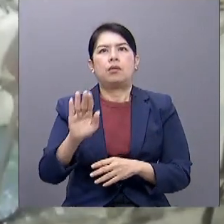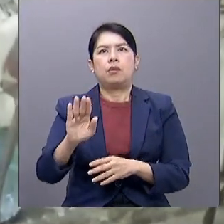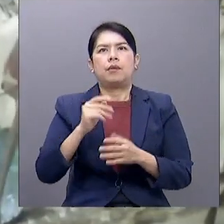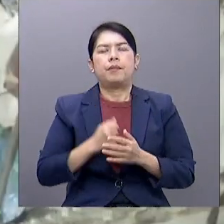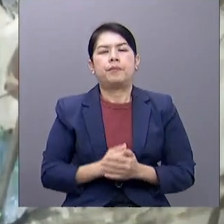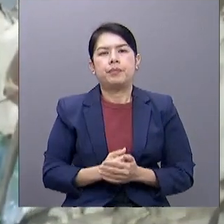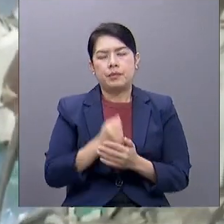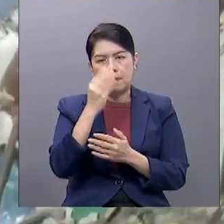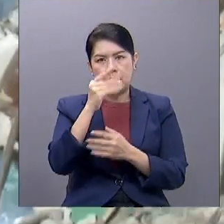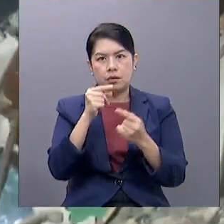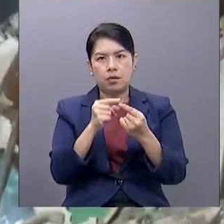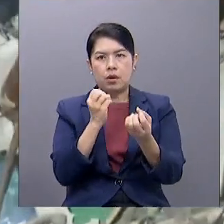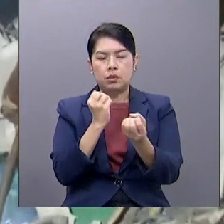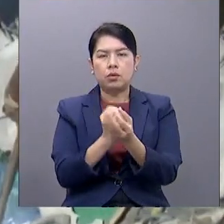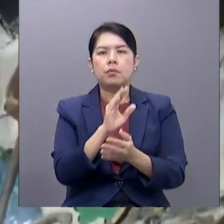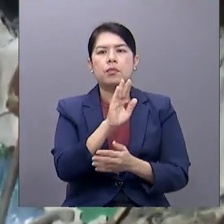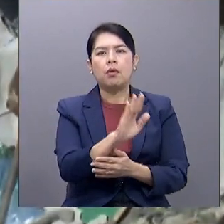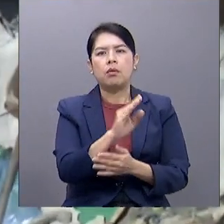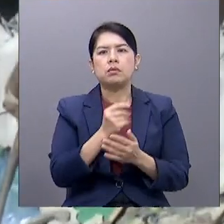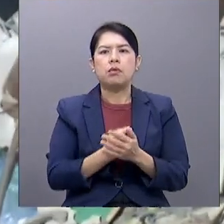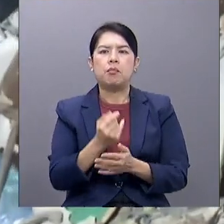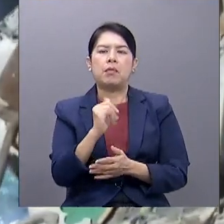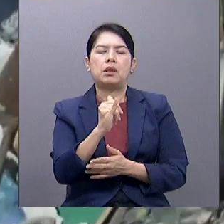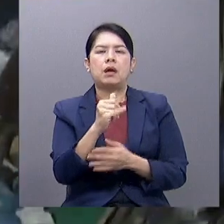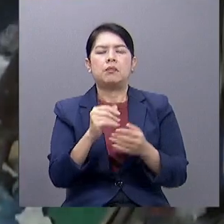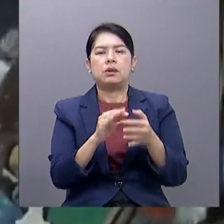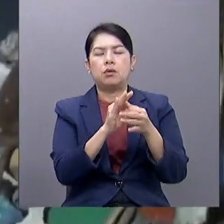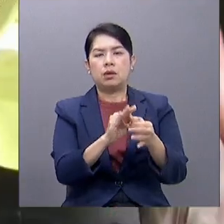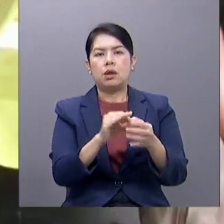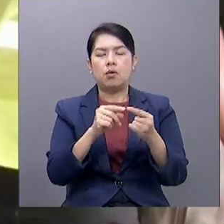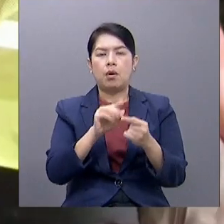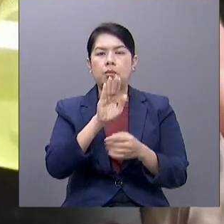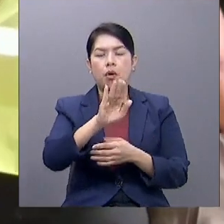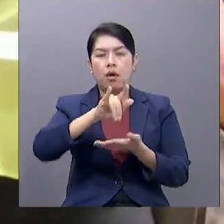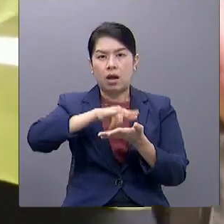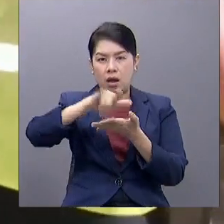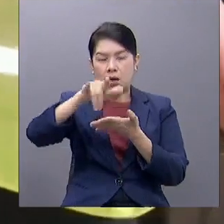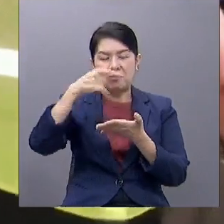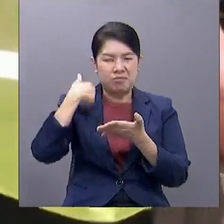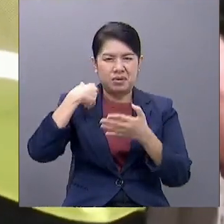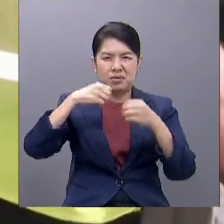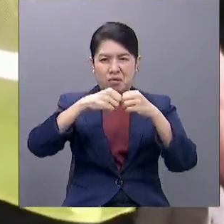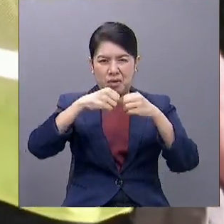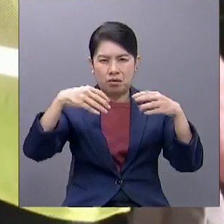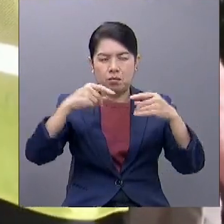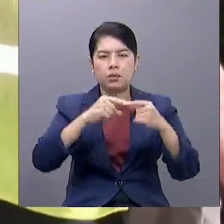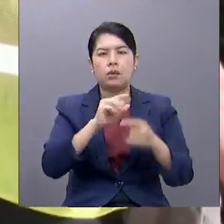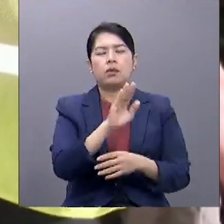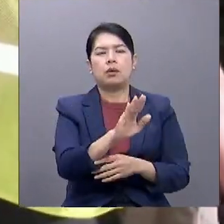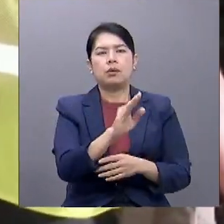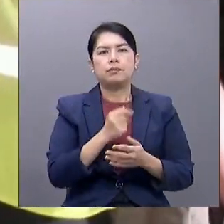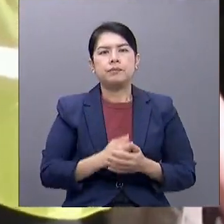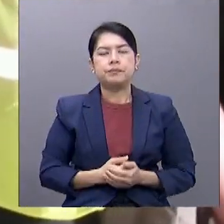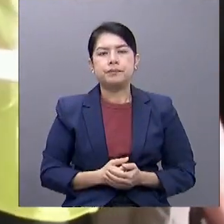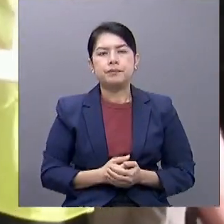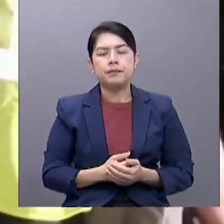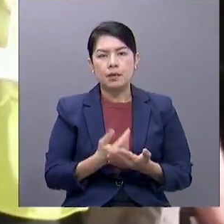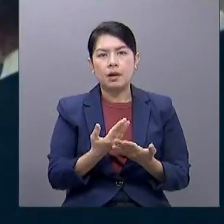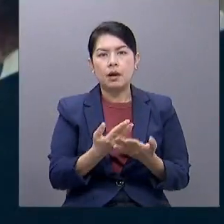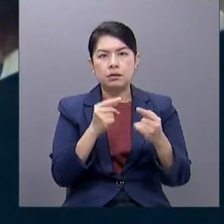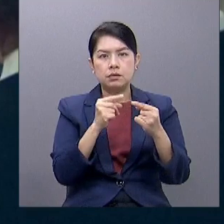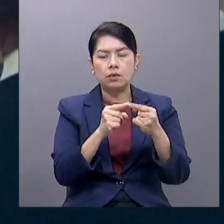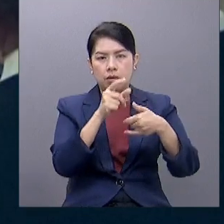พื่อโจมตียูเครนหรืออาจจะใช้ปฏิบัติการทางอากาศโจมตีฝั่งยูเครนได้เช่นเดียวกันและแม้ว่าปูตินจะ